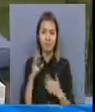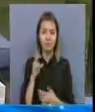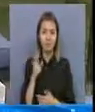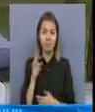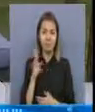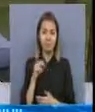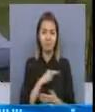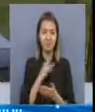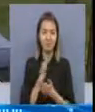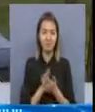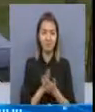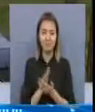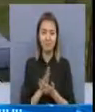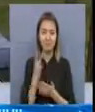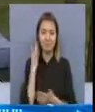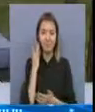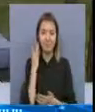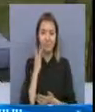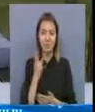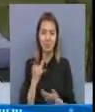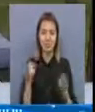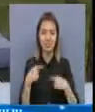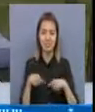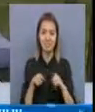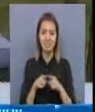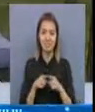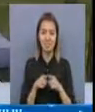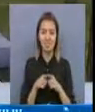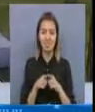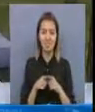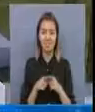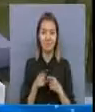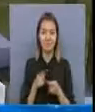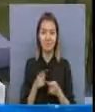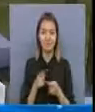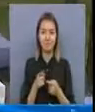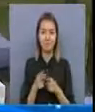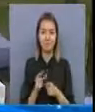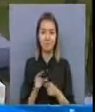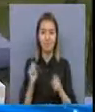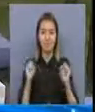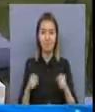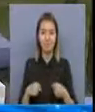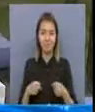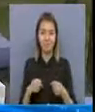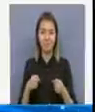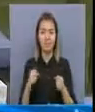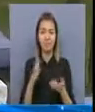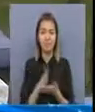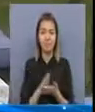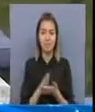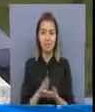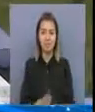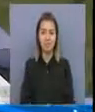центрде балалар ағылшын, қазақ, орыс және басқа тілдерді оқуға мүмкіндігі бар оларда.